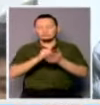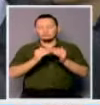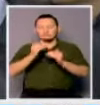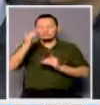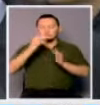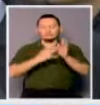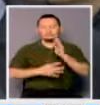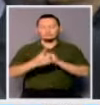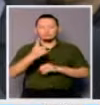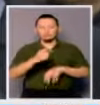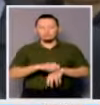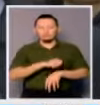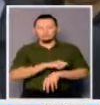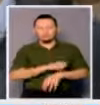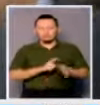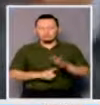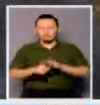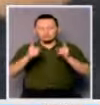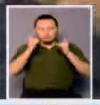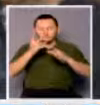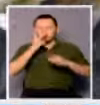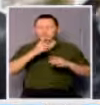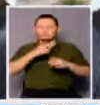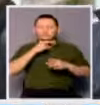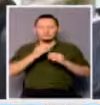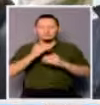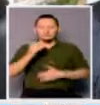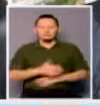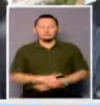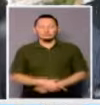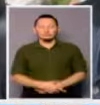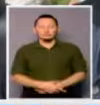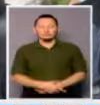высоте в 91 метр и будет ясно виден из любой точки областного центра.